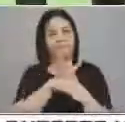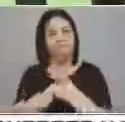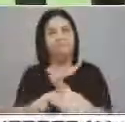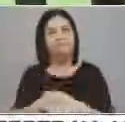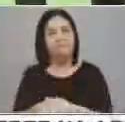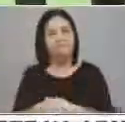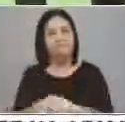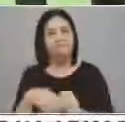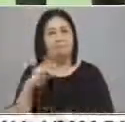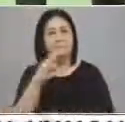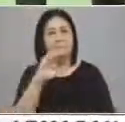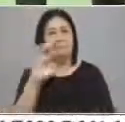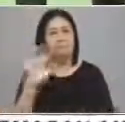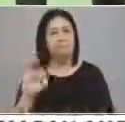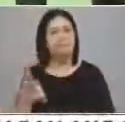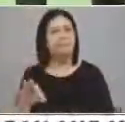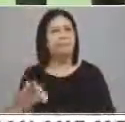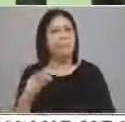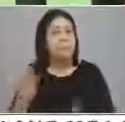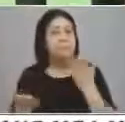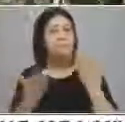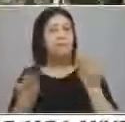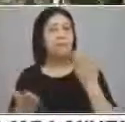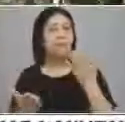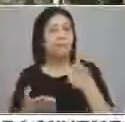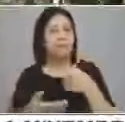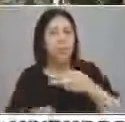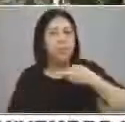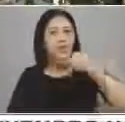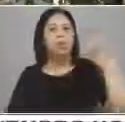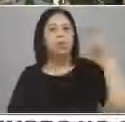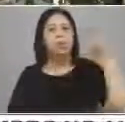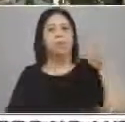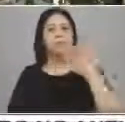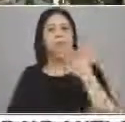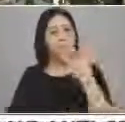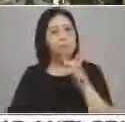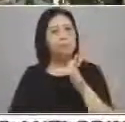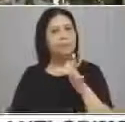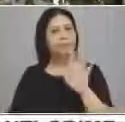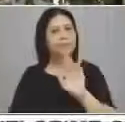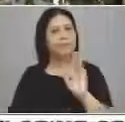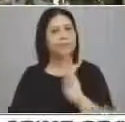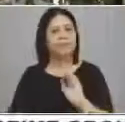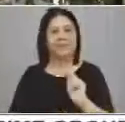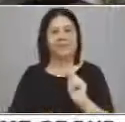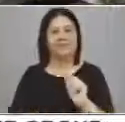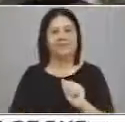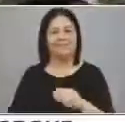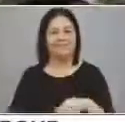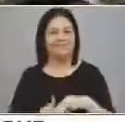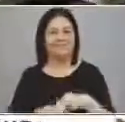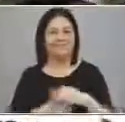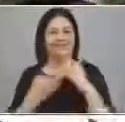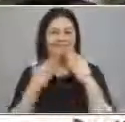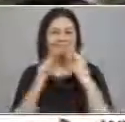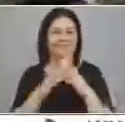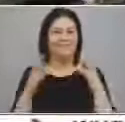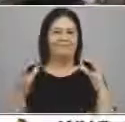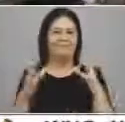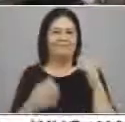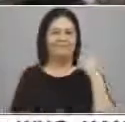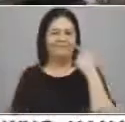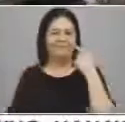July 29. Abibigyan naman ng daan ng lockdown ang pagsasagawa ng disinfection sa Municipal Hall